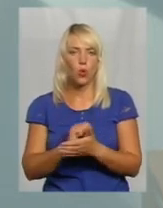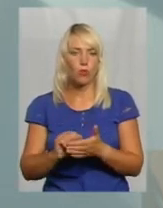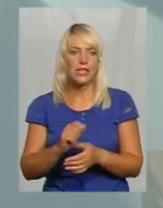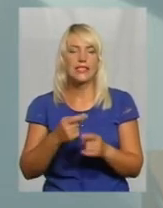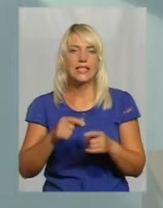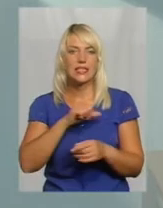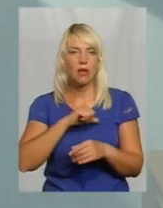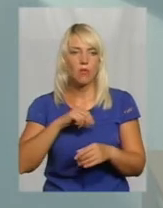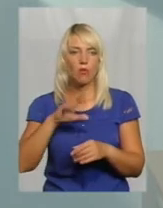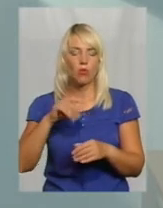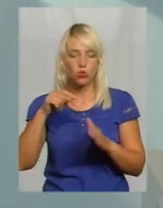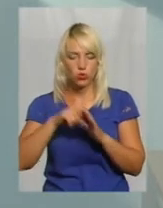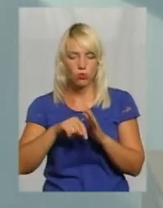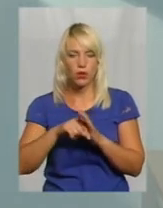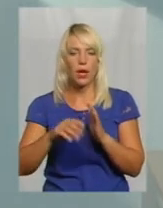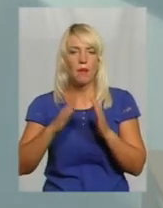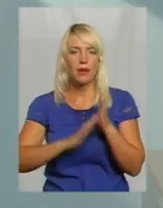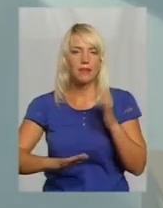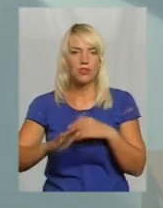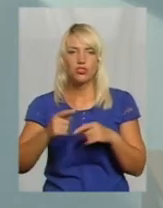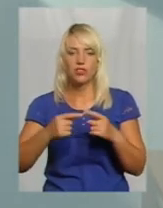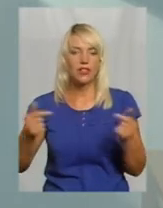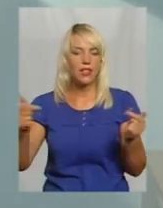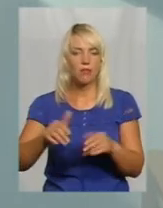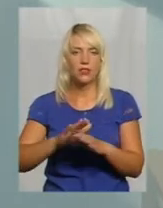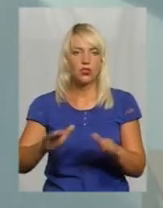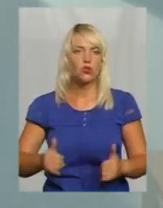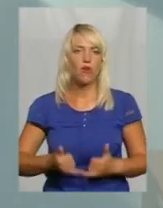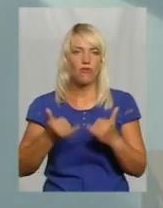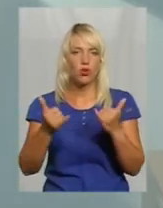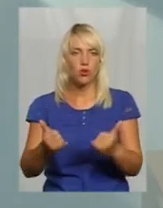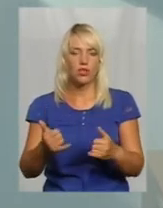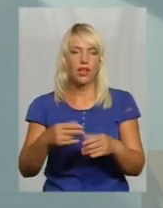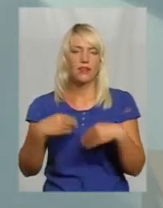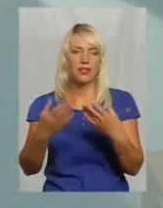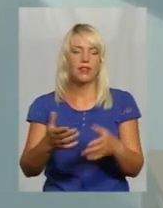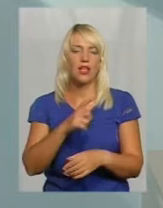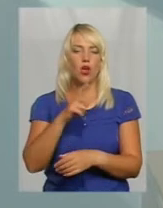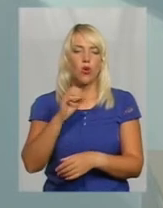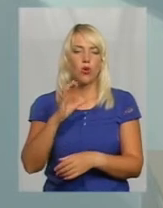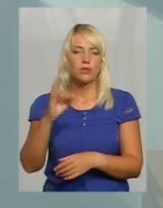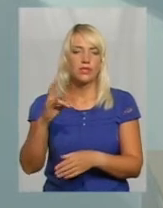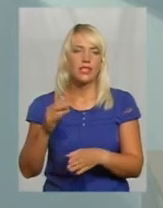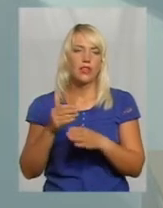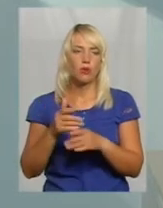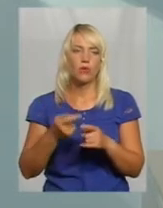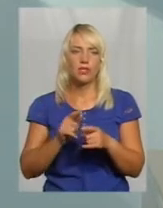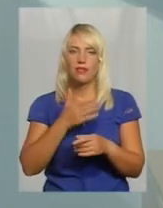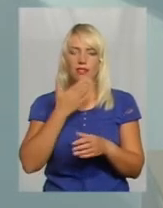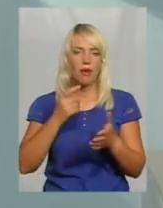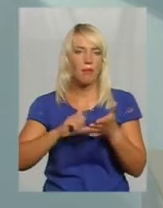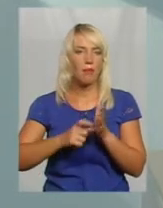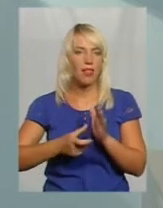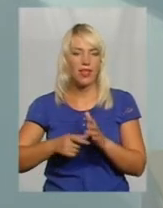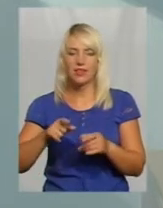собі приміщення поліклініки, воно не пристосоване для надання хосписної допомоги, це не є палати. Це